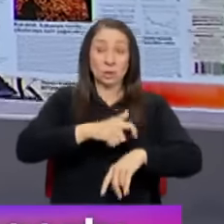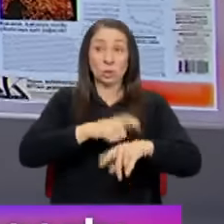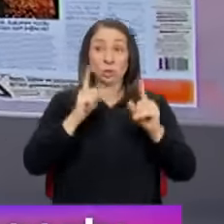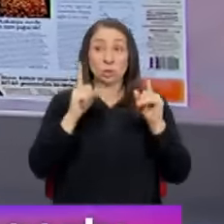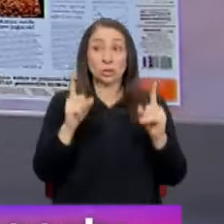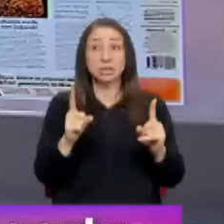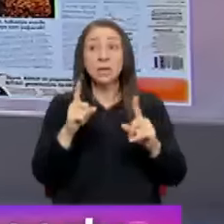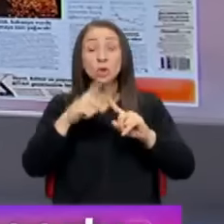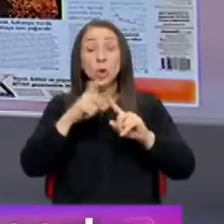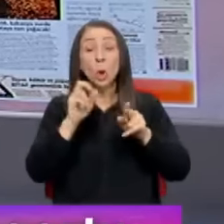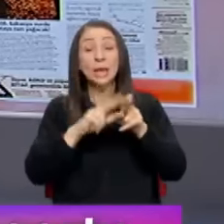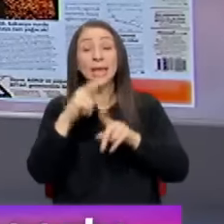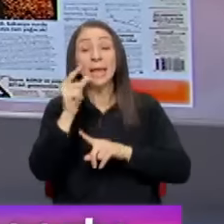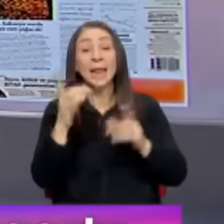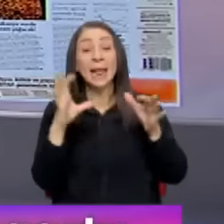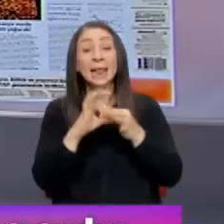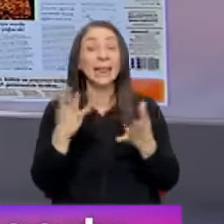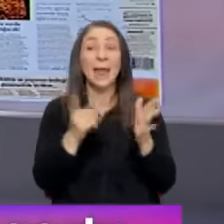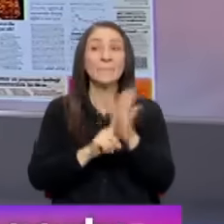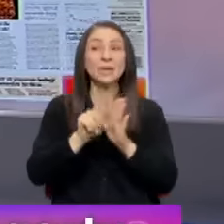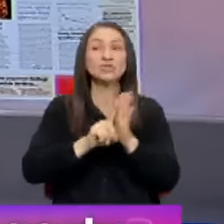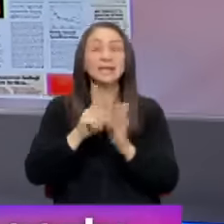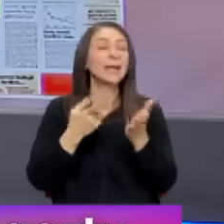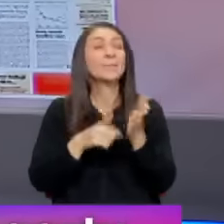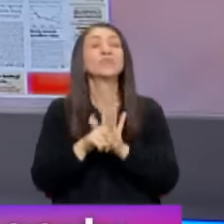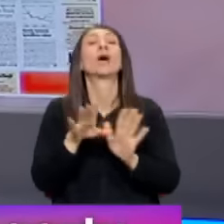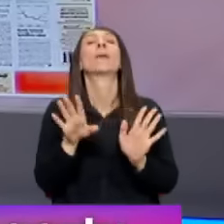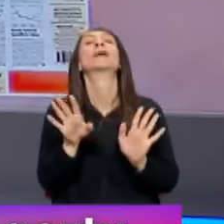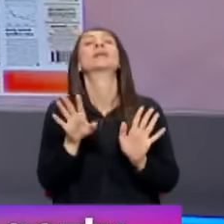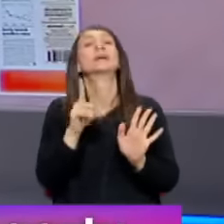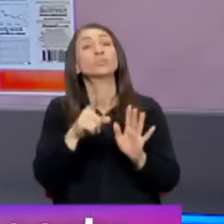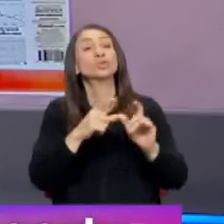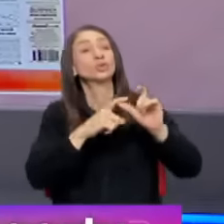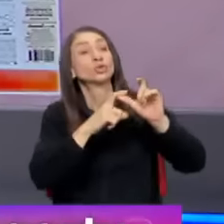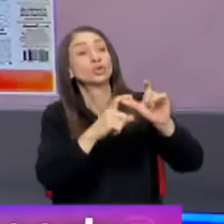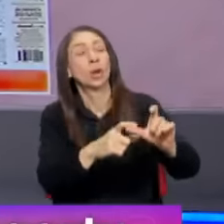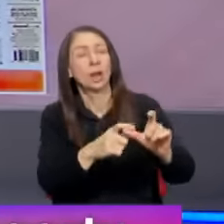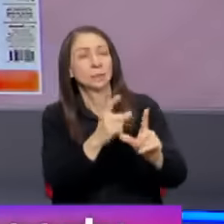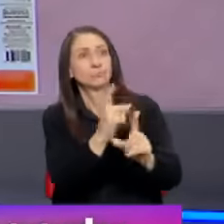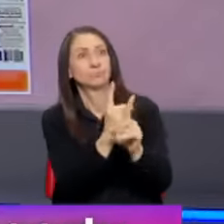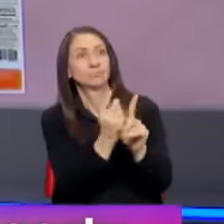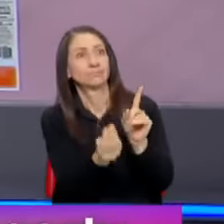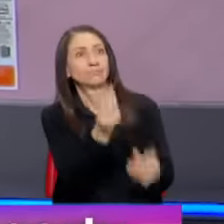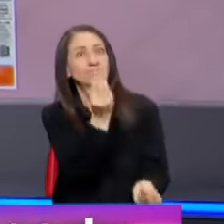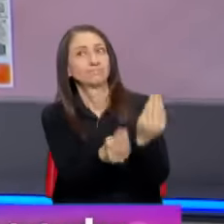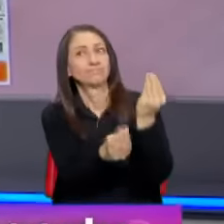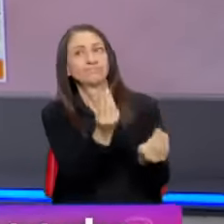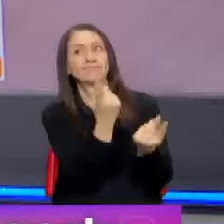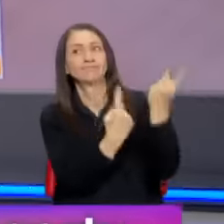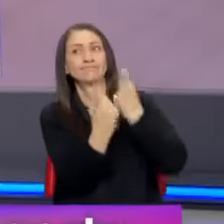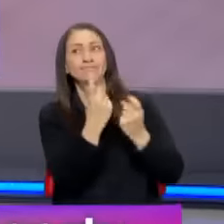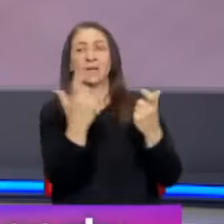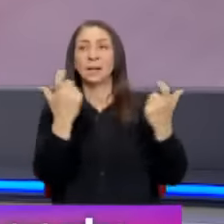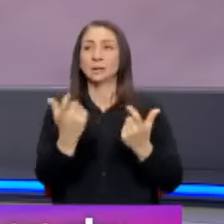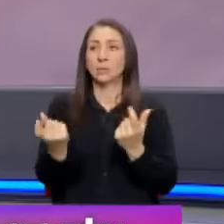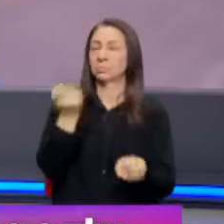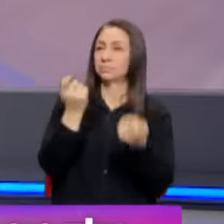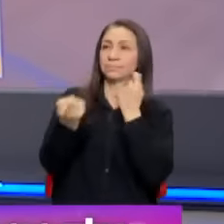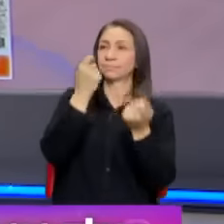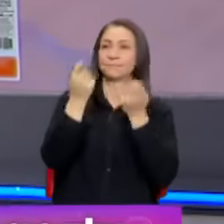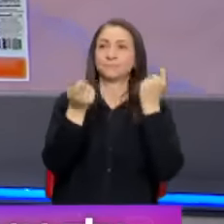sürecinde TOKİ ile ilgili neyi başardı, neyi başaramadı, bu sorular karşısına çıktı. Ve bu sorular gittiği her yerde de